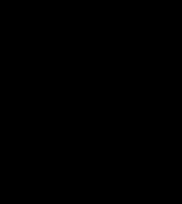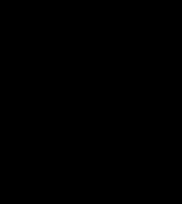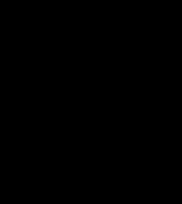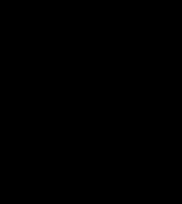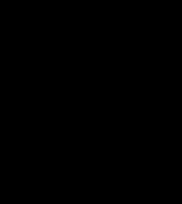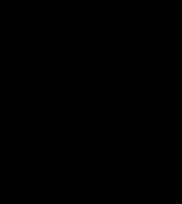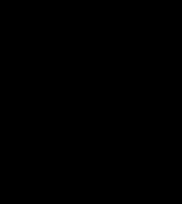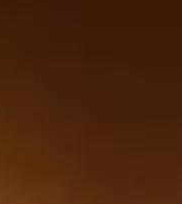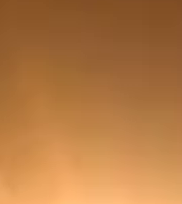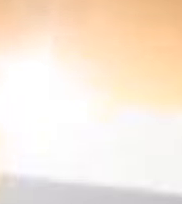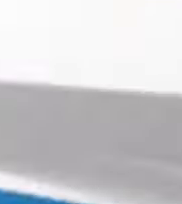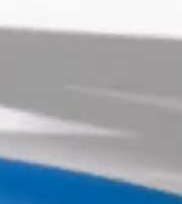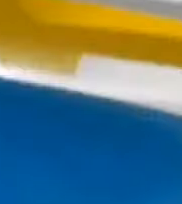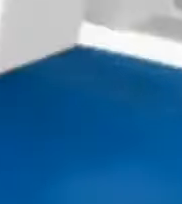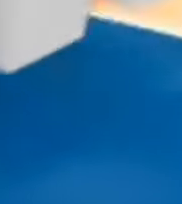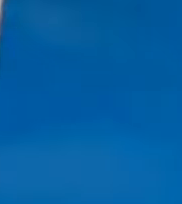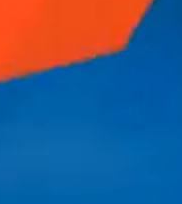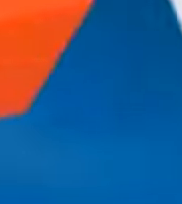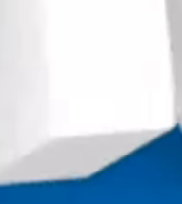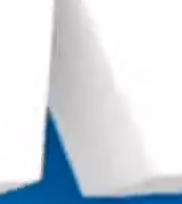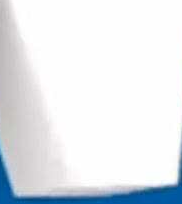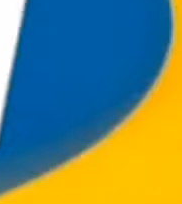Everywhere you go, MTN.